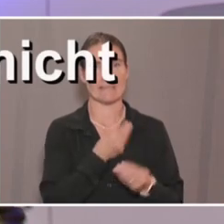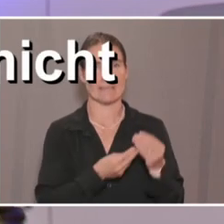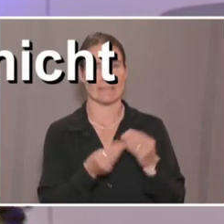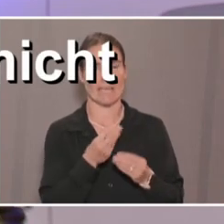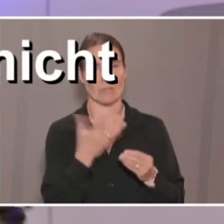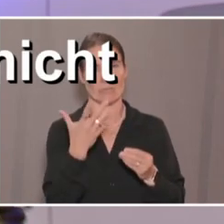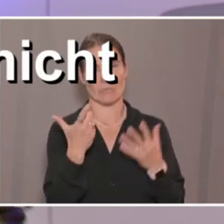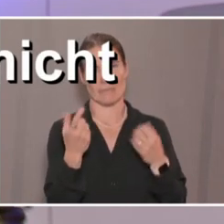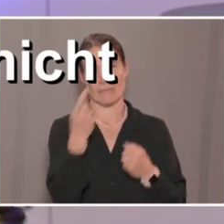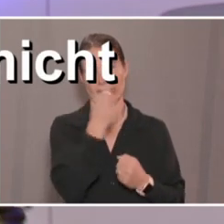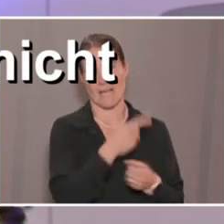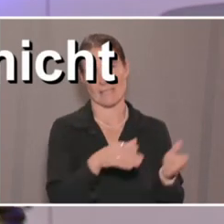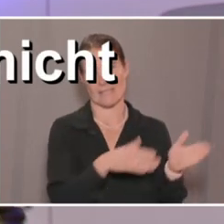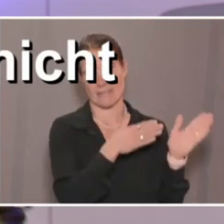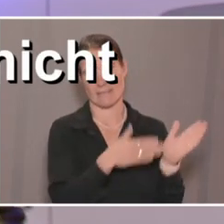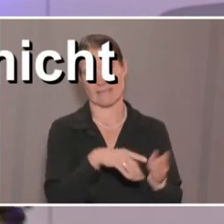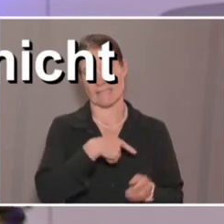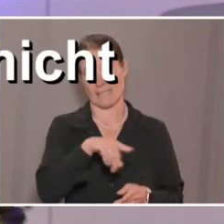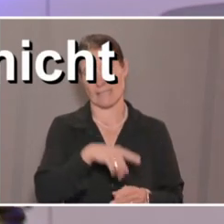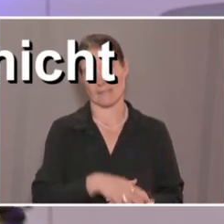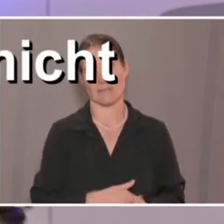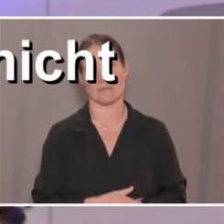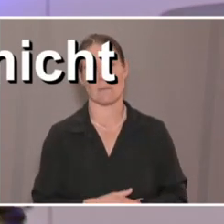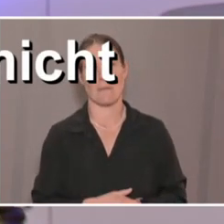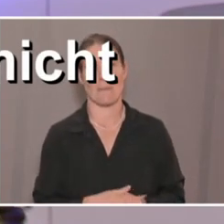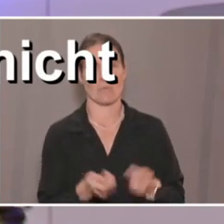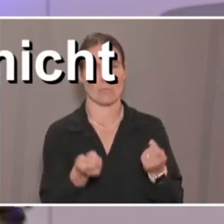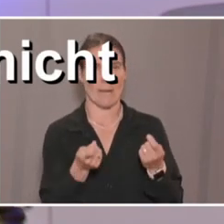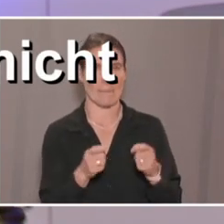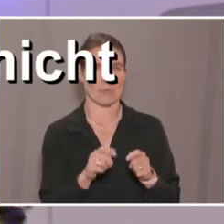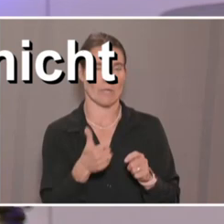Jahre Tanzen mit den Stars gleich. Haben Sie mit uns im Anschluss